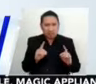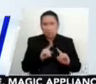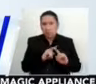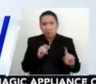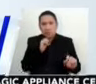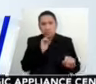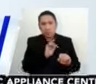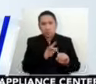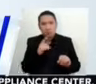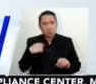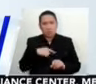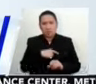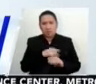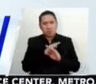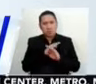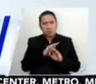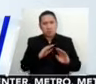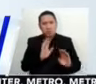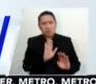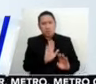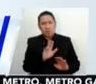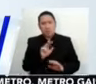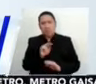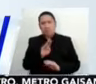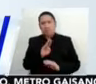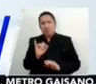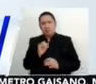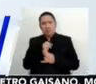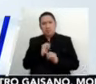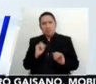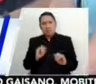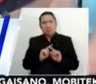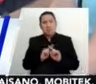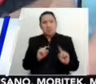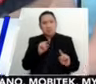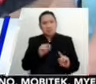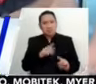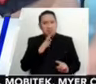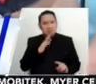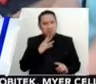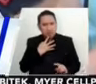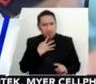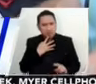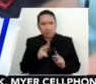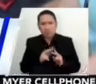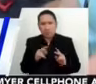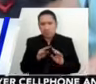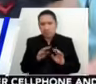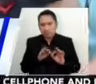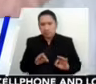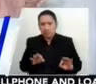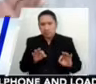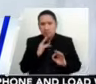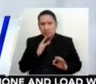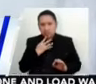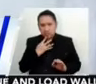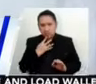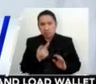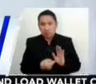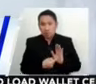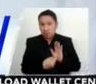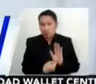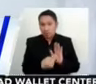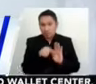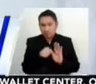ang National Bureau of Investigation, but this is a serious matter. Pinatingnan daw sa kanya mismo ni Executive Secretary